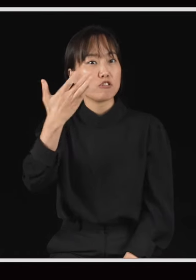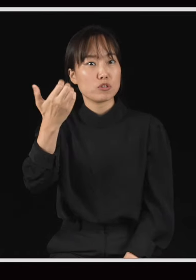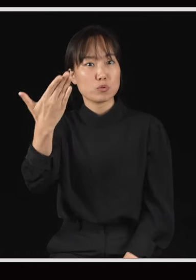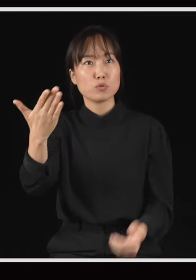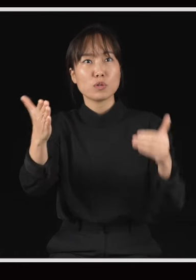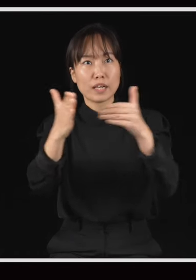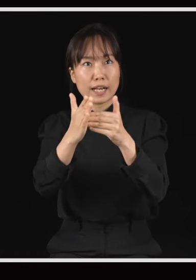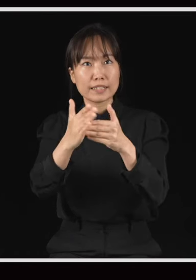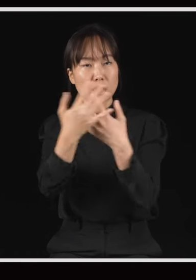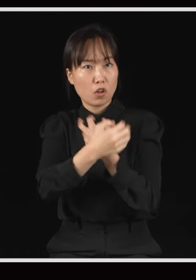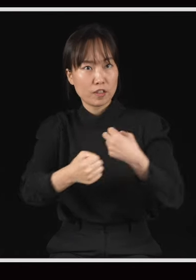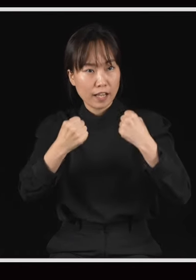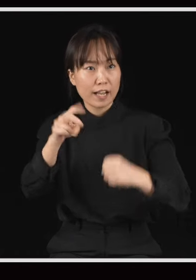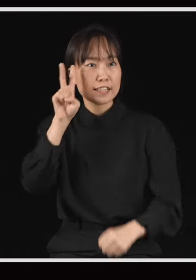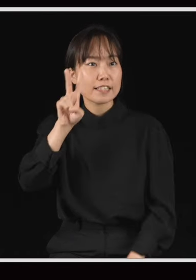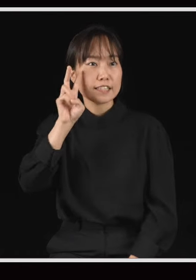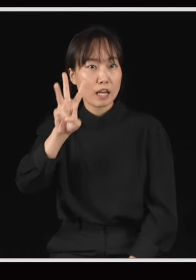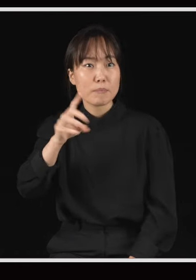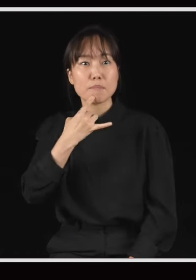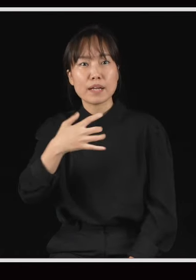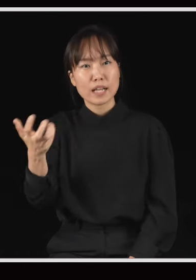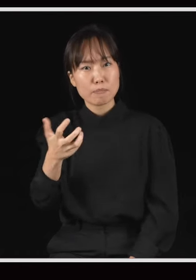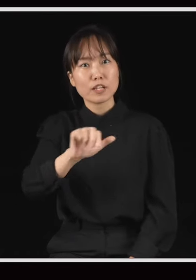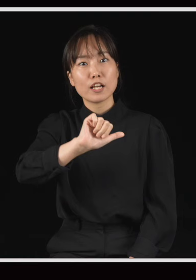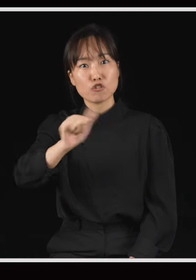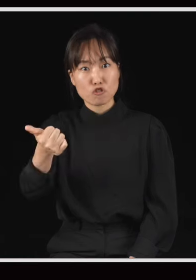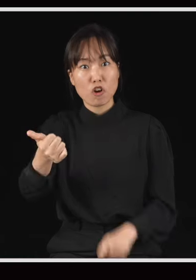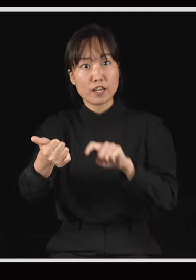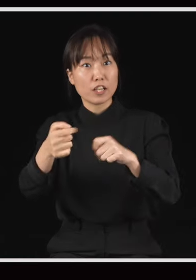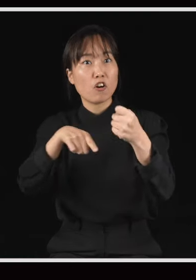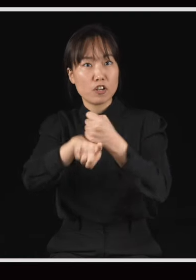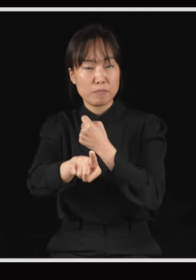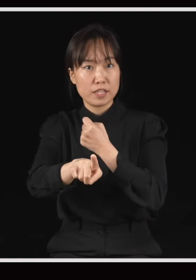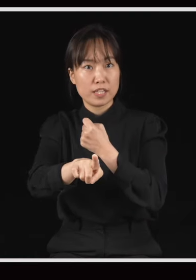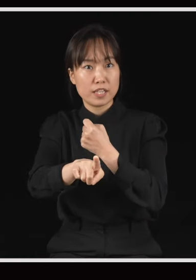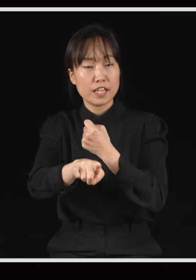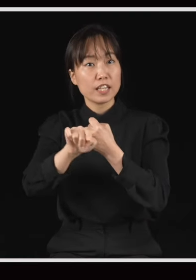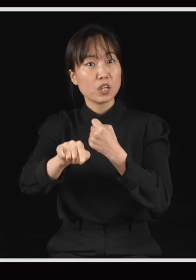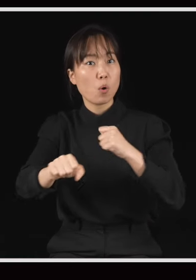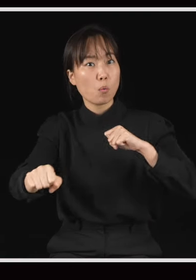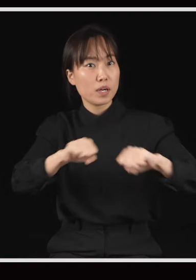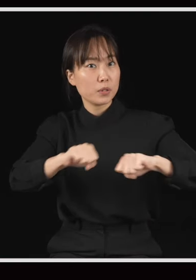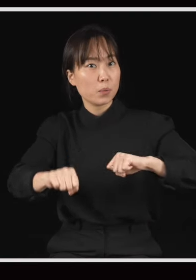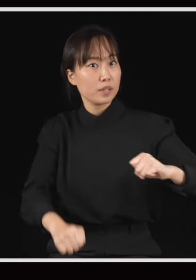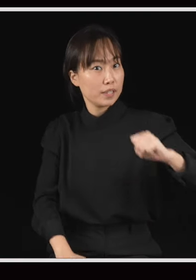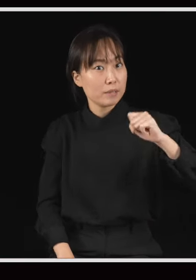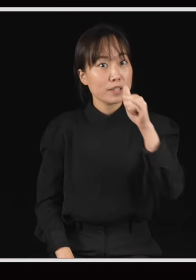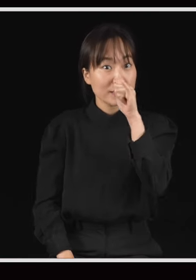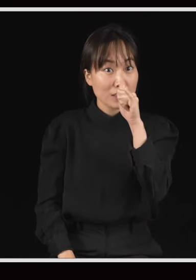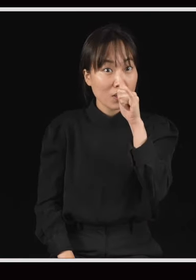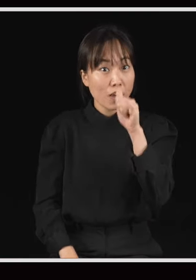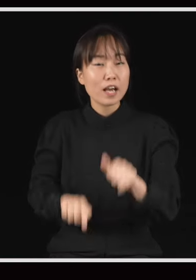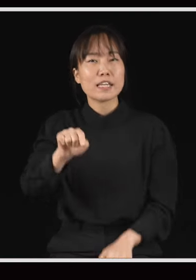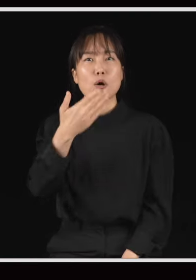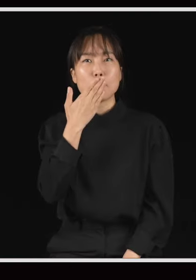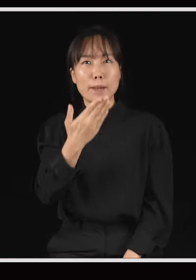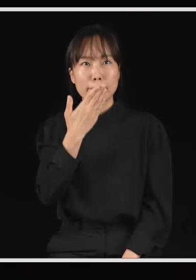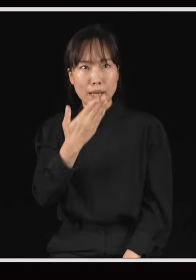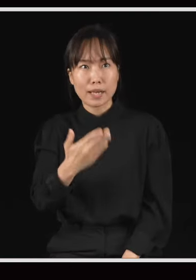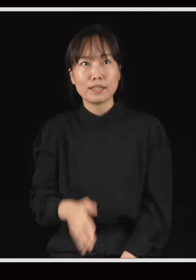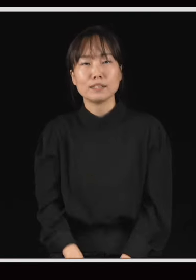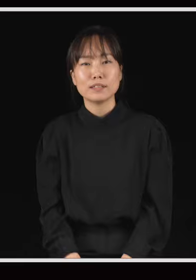2, 3일만 앓고 돌아가신다라는 개념인데, 그 개념이 이 내재 역량을 어떻게 가지고 가느냐에